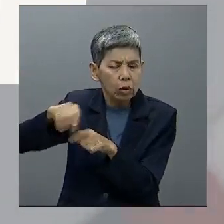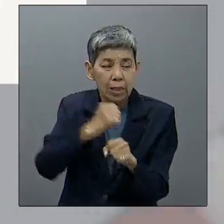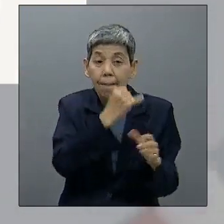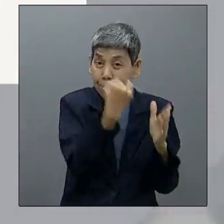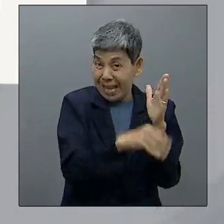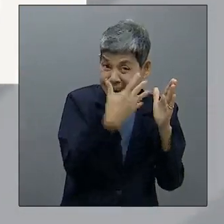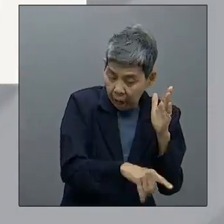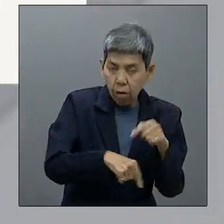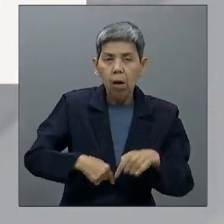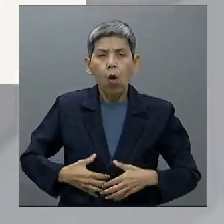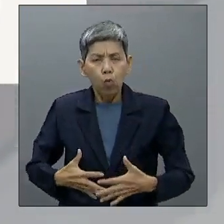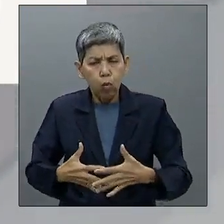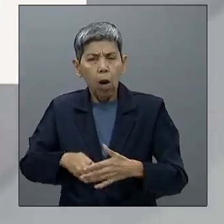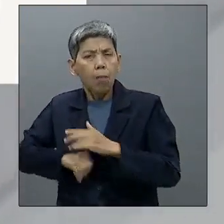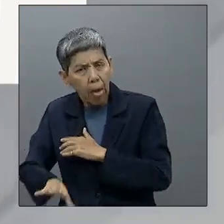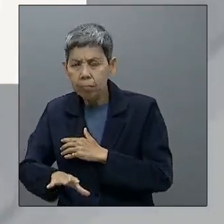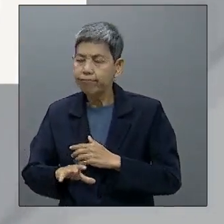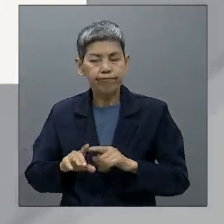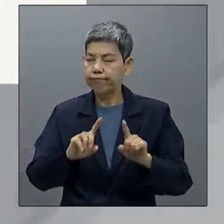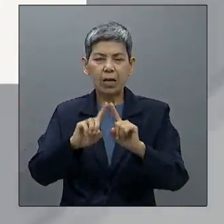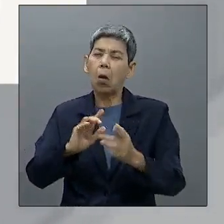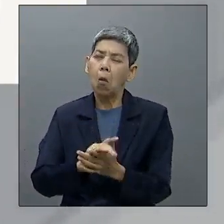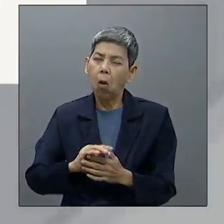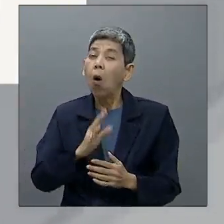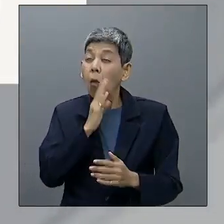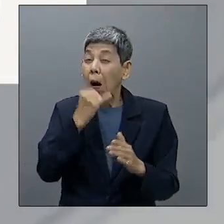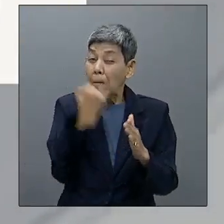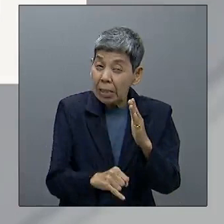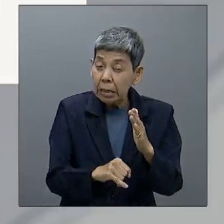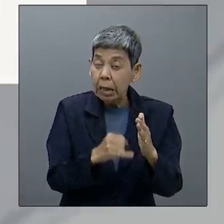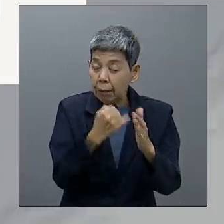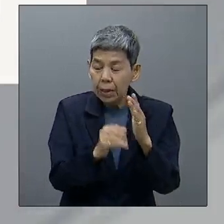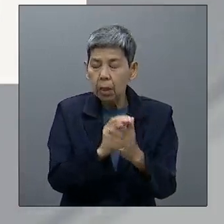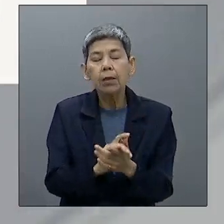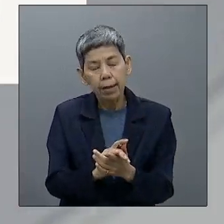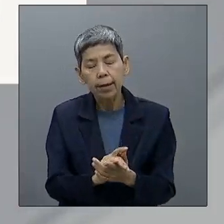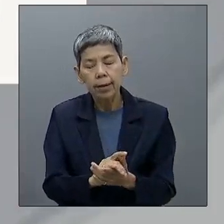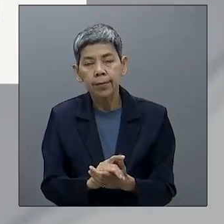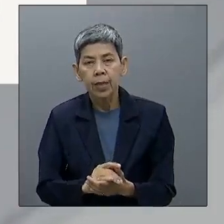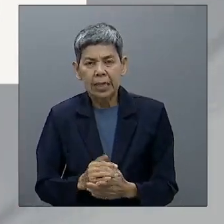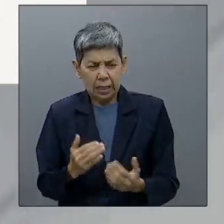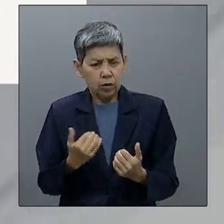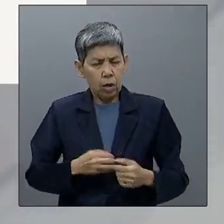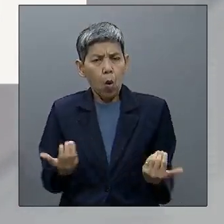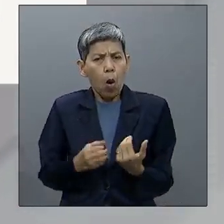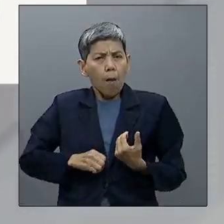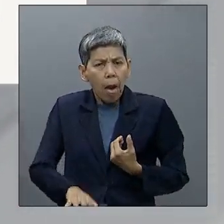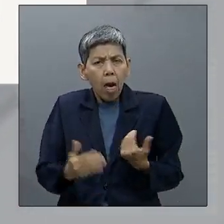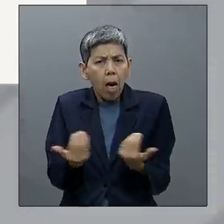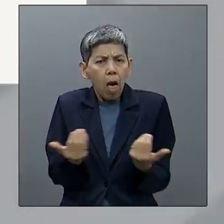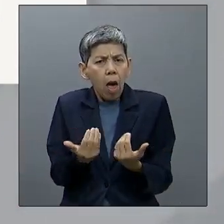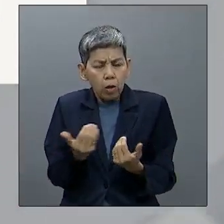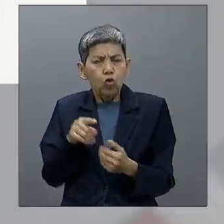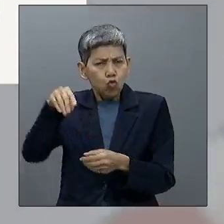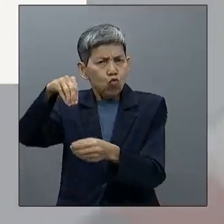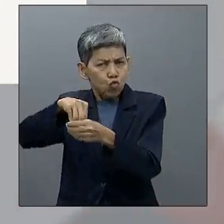ผิดนะต่างๆเวลาผ่านมาแล้วถ้าเป็นความผิดสำเร็จก็สำเร็จไปแล้วขณะที่แท้งลูกเนี่ยนะครับถูกควบคุม